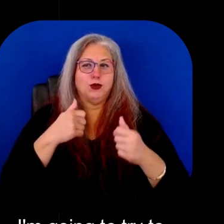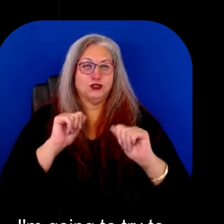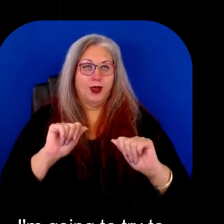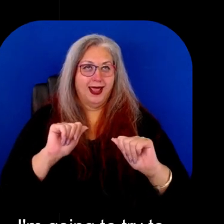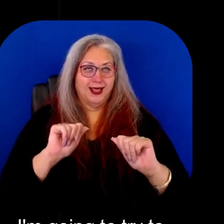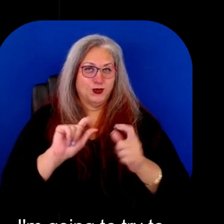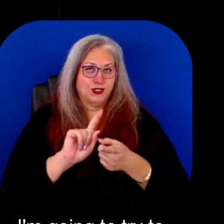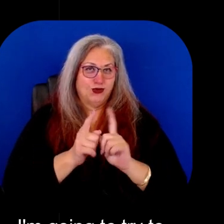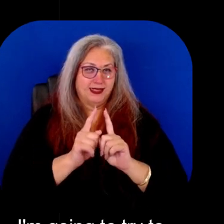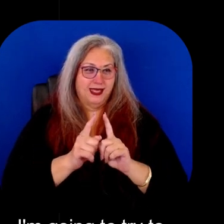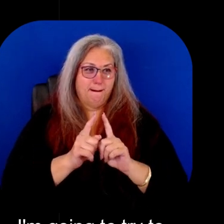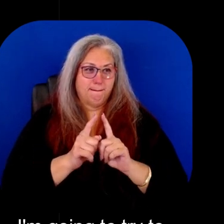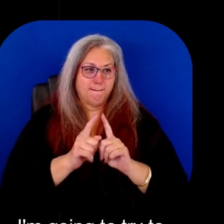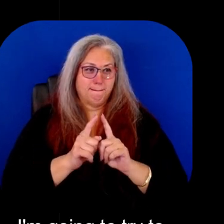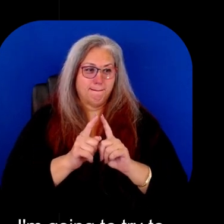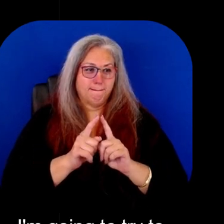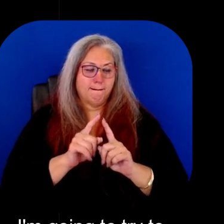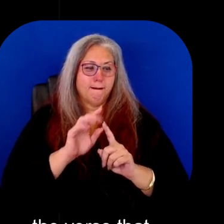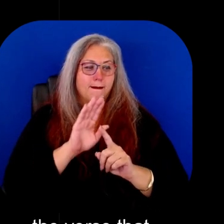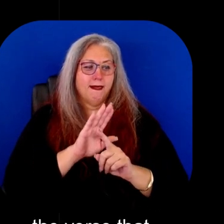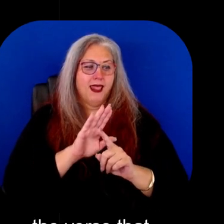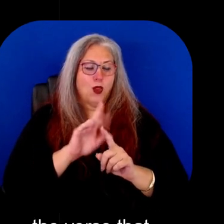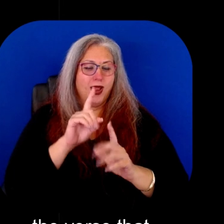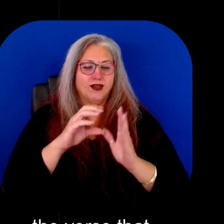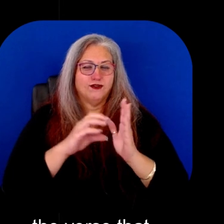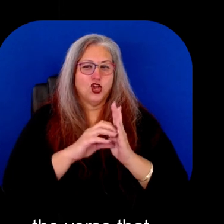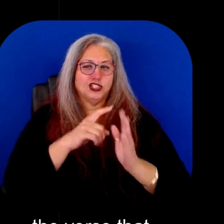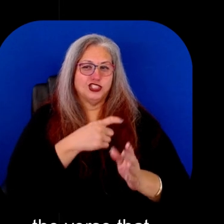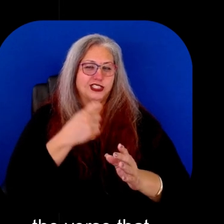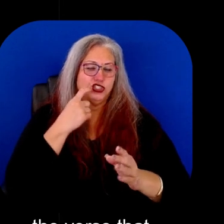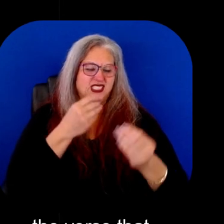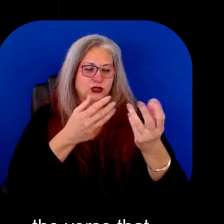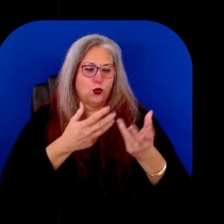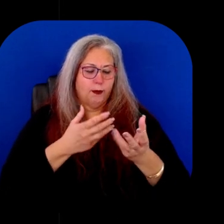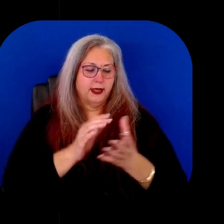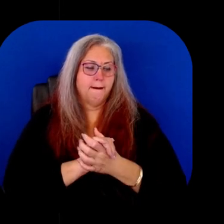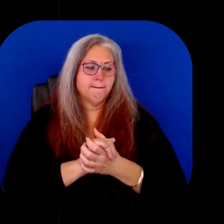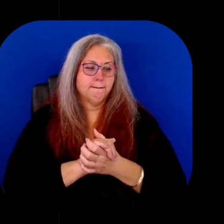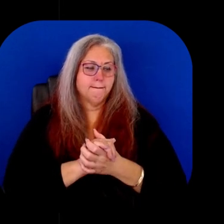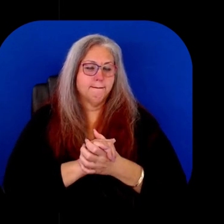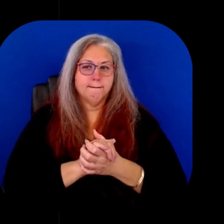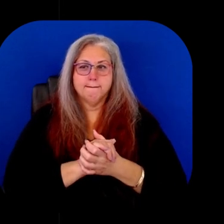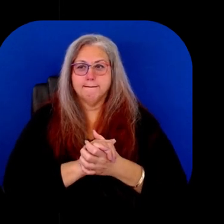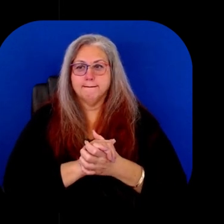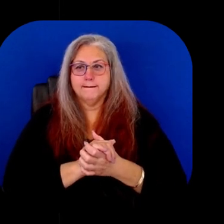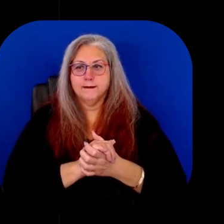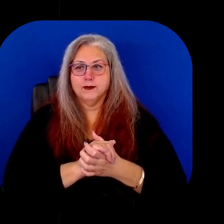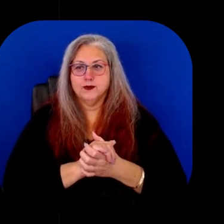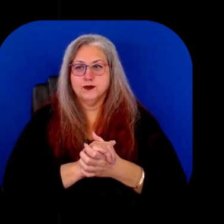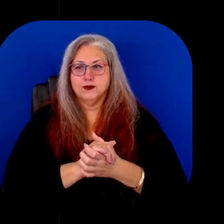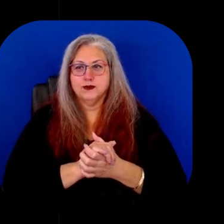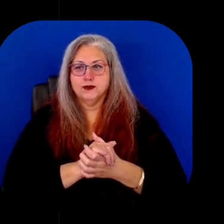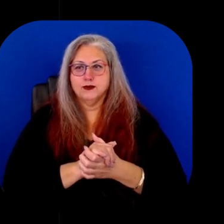to translate in the verse that she just told me. عَلَى هَذِهِ الْأَرْضِ